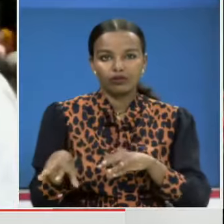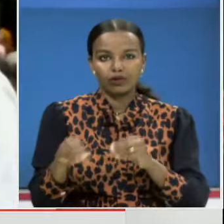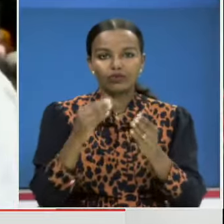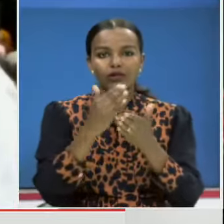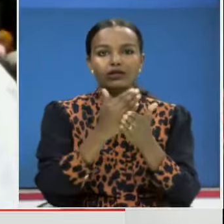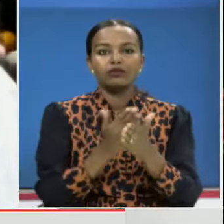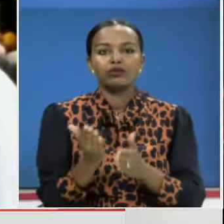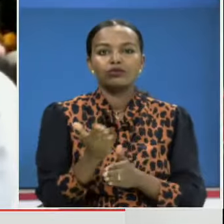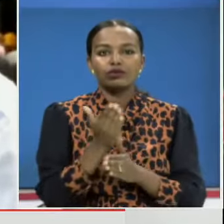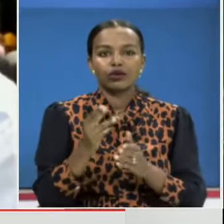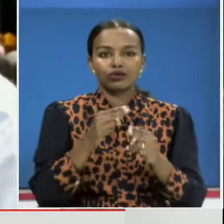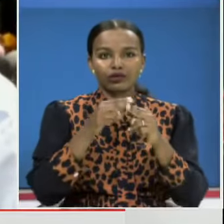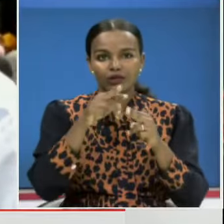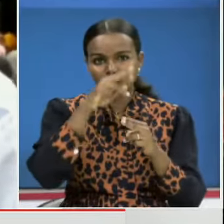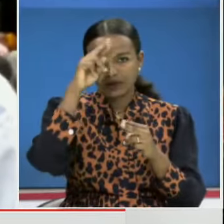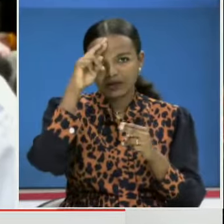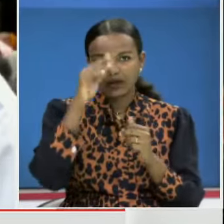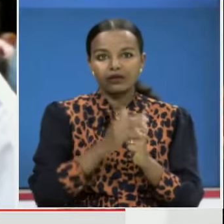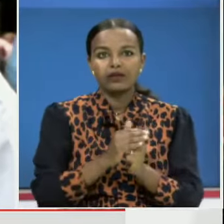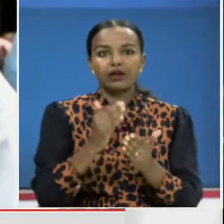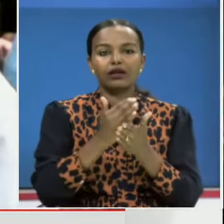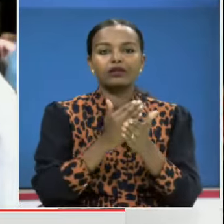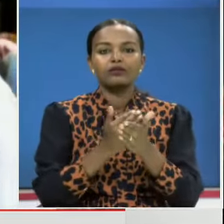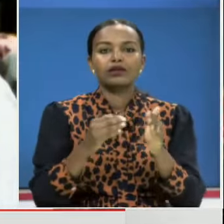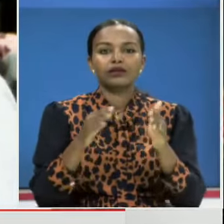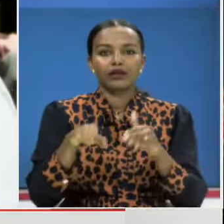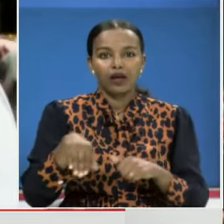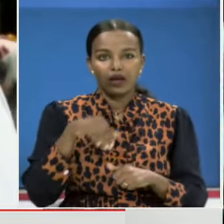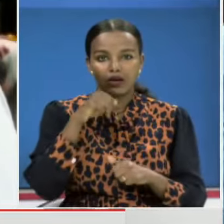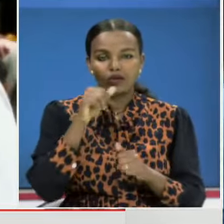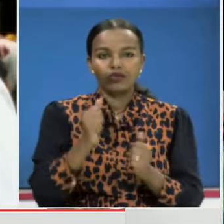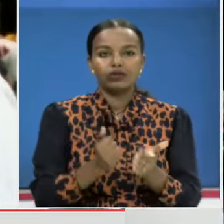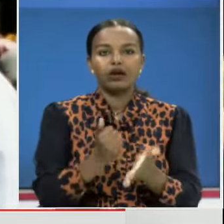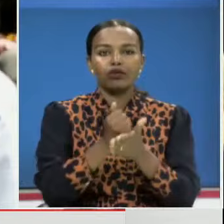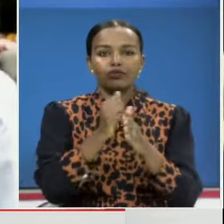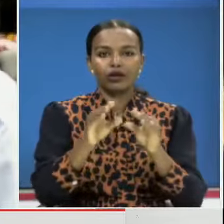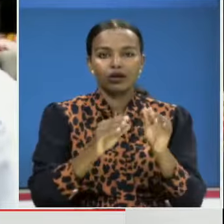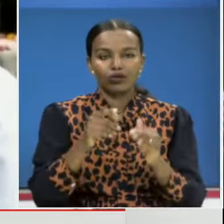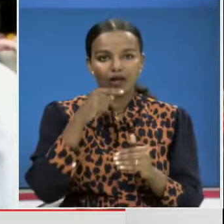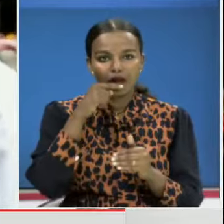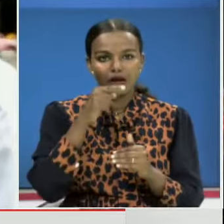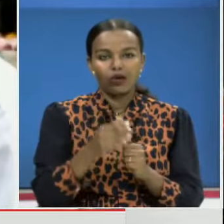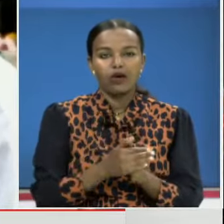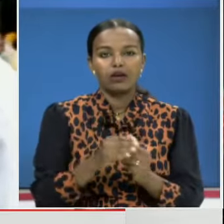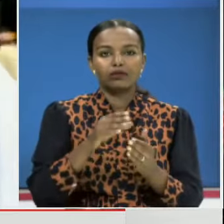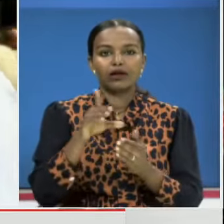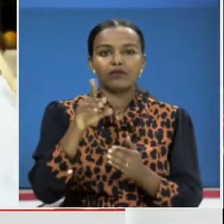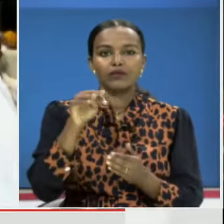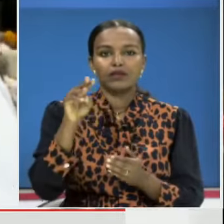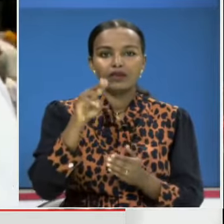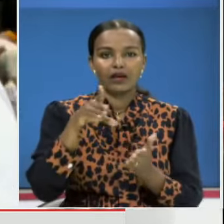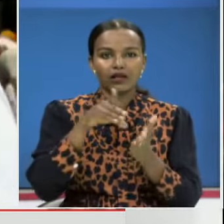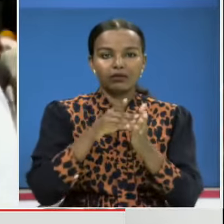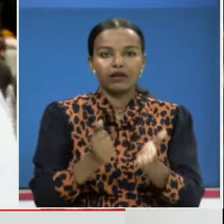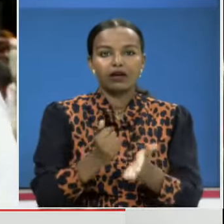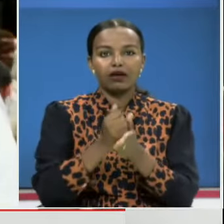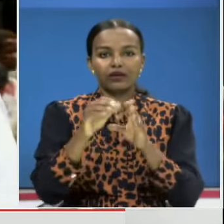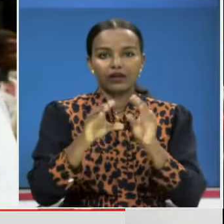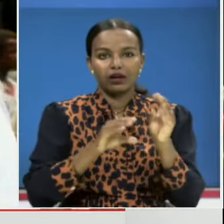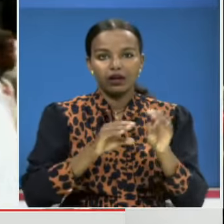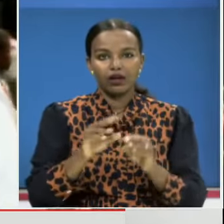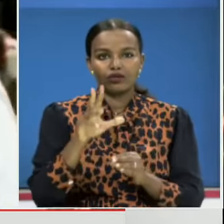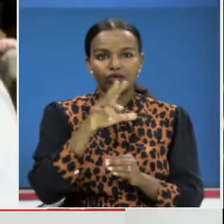በትምህርት ቁሳቁስ እጥረት ምክንያት ከትምህርት ገበታቸው እንዳይቀሩ ድጋፉ መደረጉን ተናግረዋል። በከሚሴ ከተማ ድጋፍ